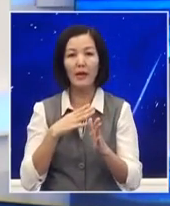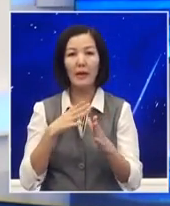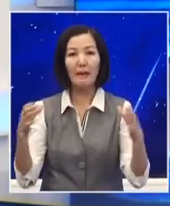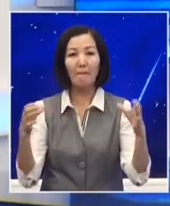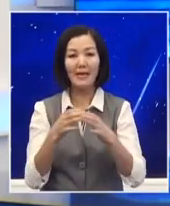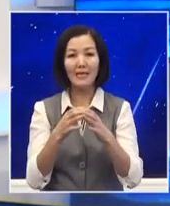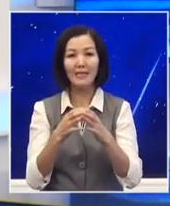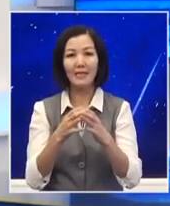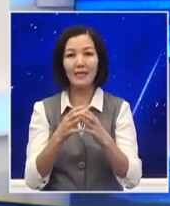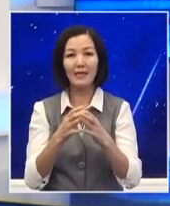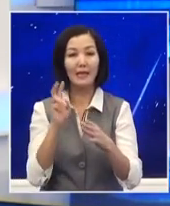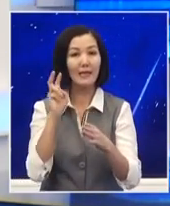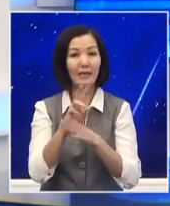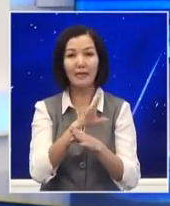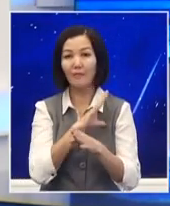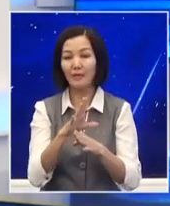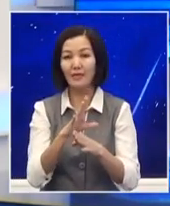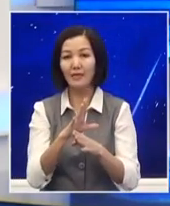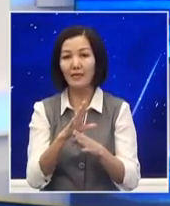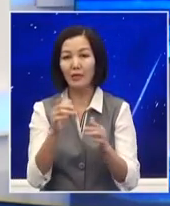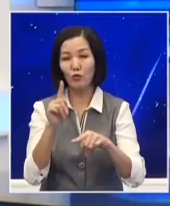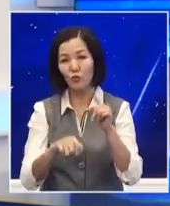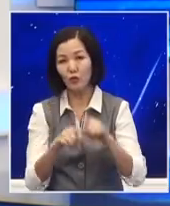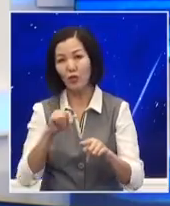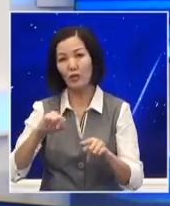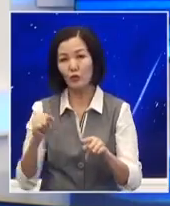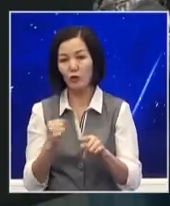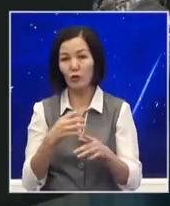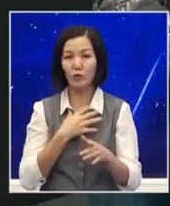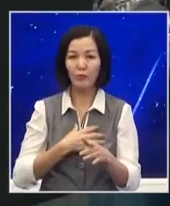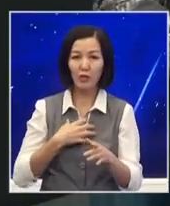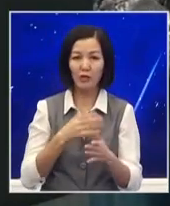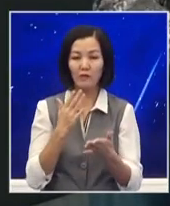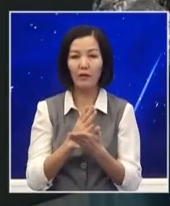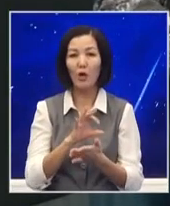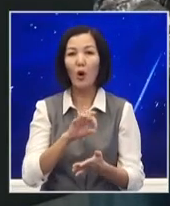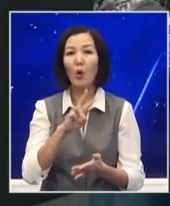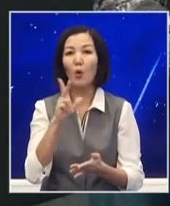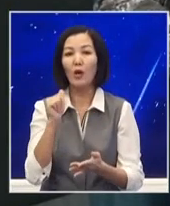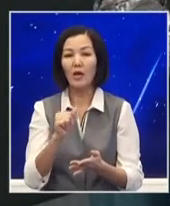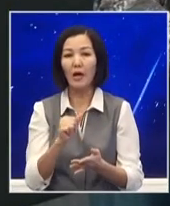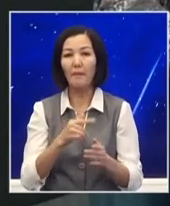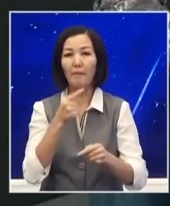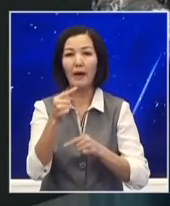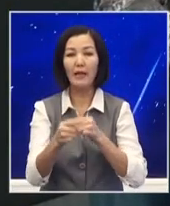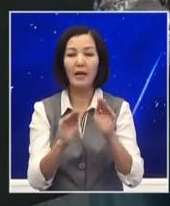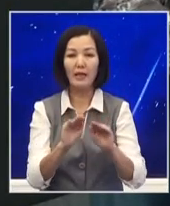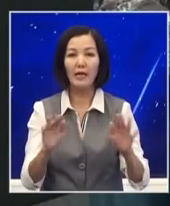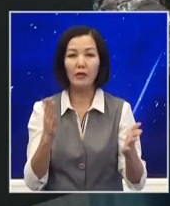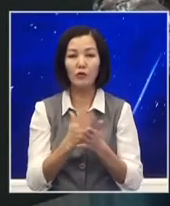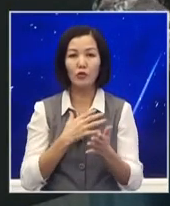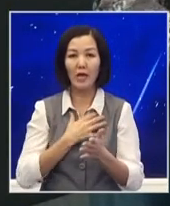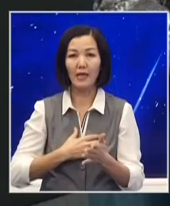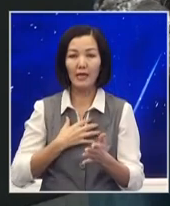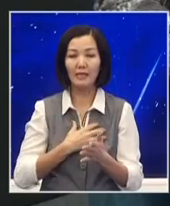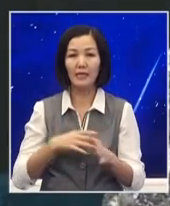аталған бірлестікке кірмесе де жақындары үшін алаңдап отыр. Ольга Абабкова немерелер үшін қорқат. Айтуынша оның